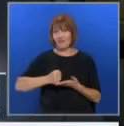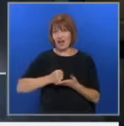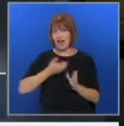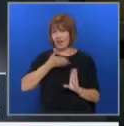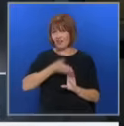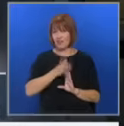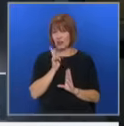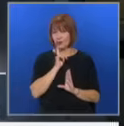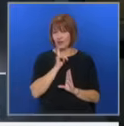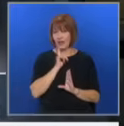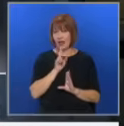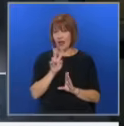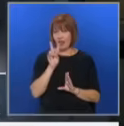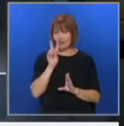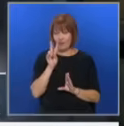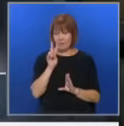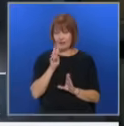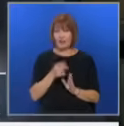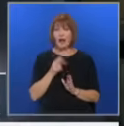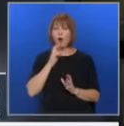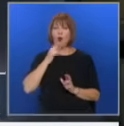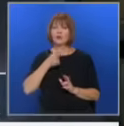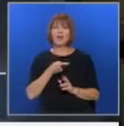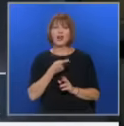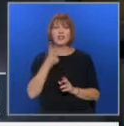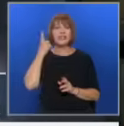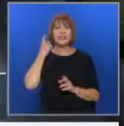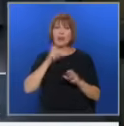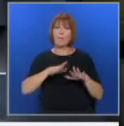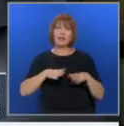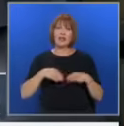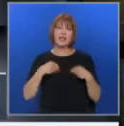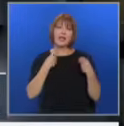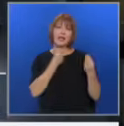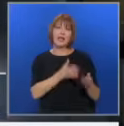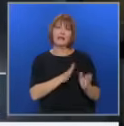го два пъти. Какво ви отговориха? Отговориха, че сигналът е прият и е предаден към